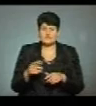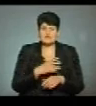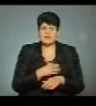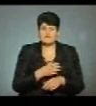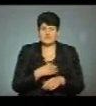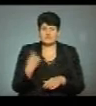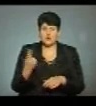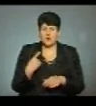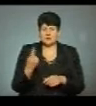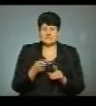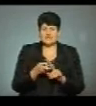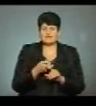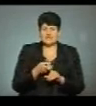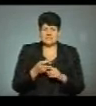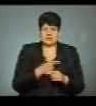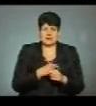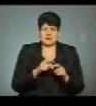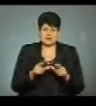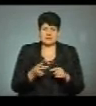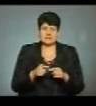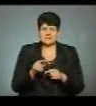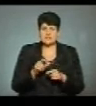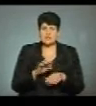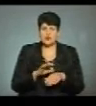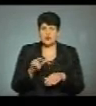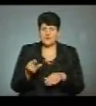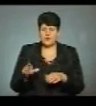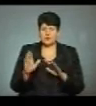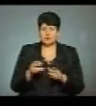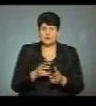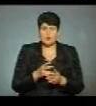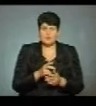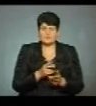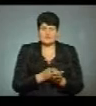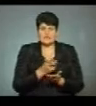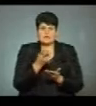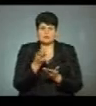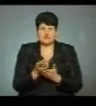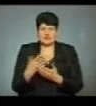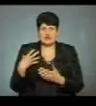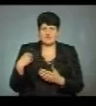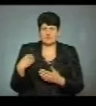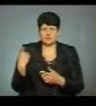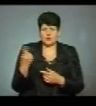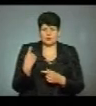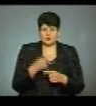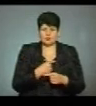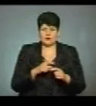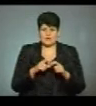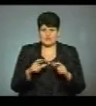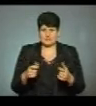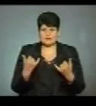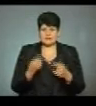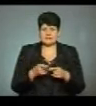обласна інфекційна лікарня. Тому таких хворих ми будемо транспортувати в Львівську обласну лікарню. Це зараз